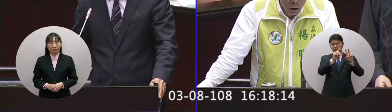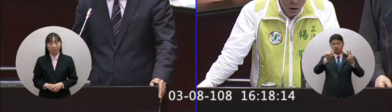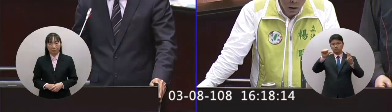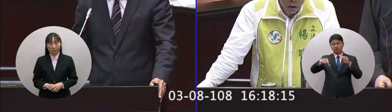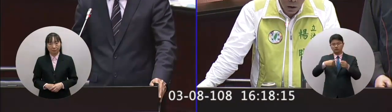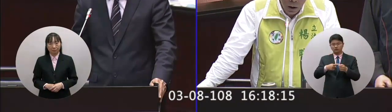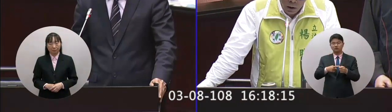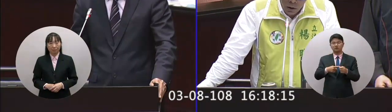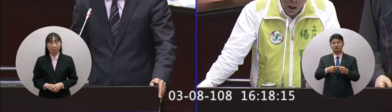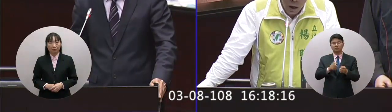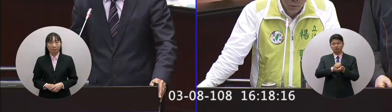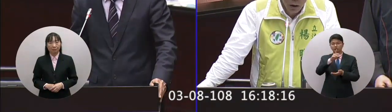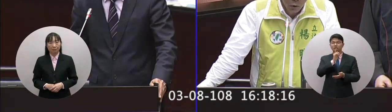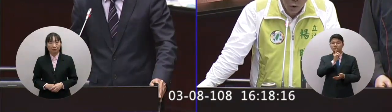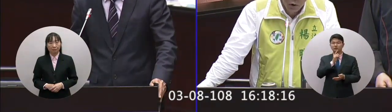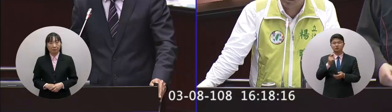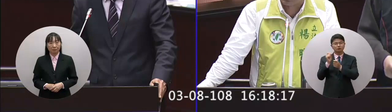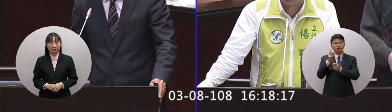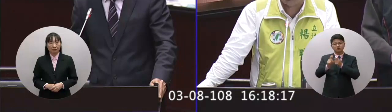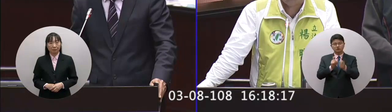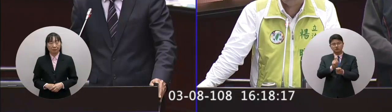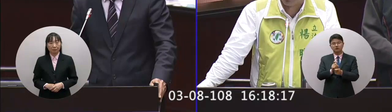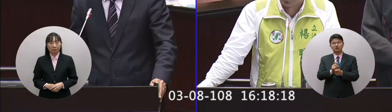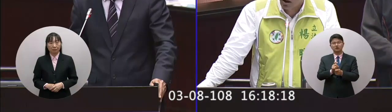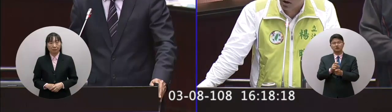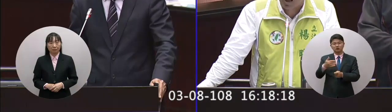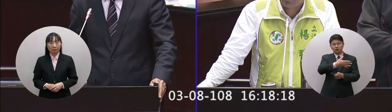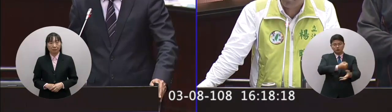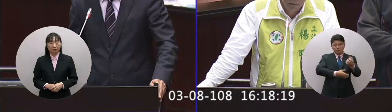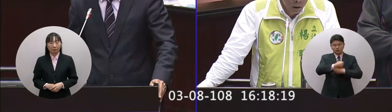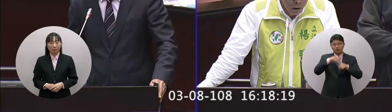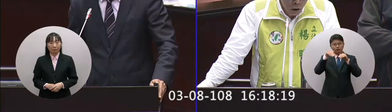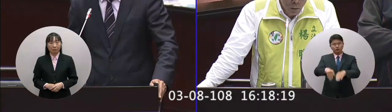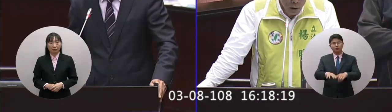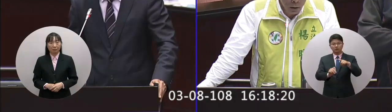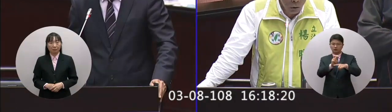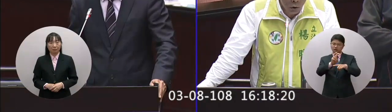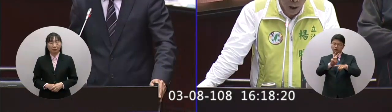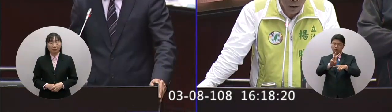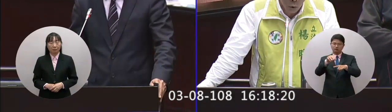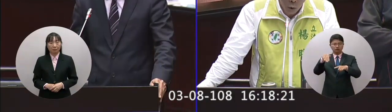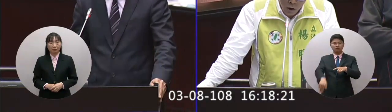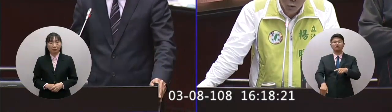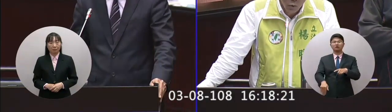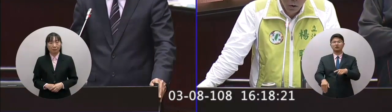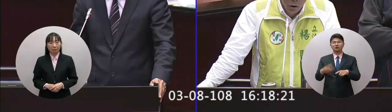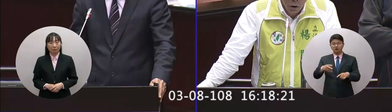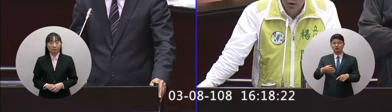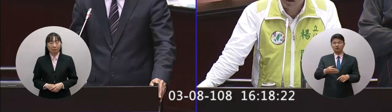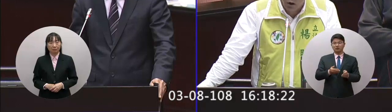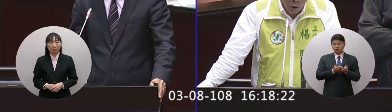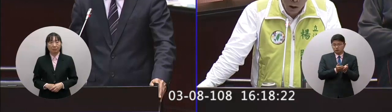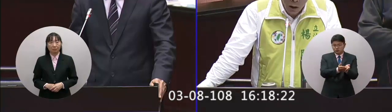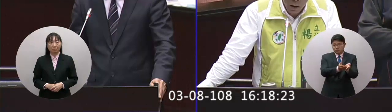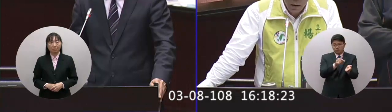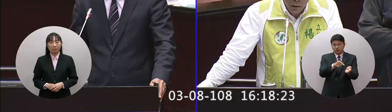报告，近十年来我们的渔获下降了23%，然后我们的渔船总吨数